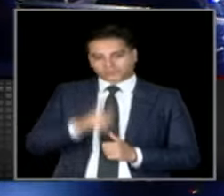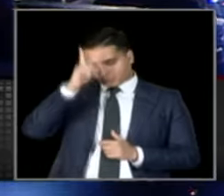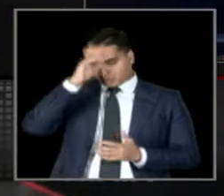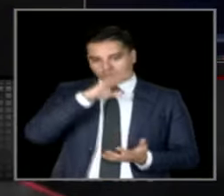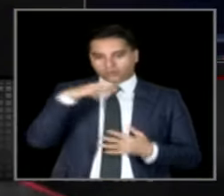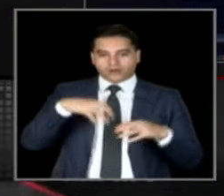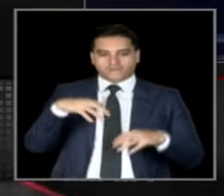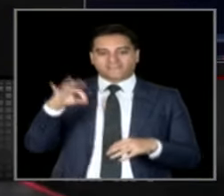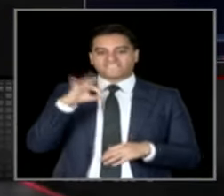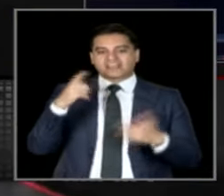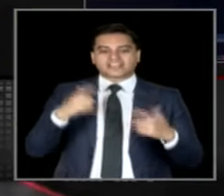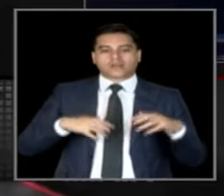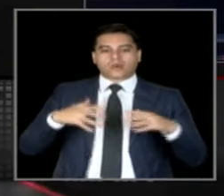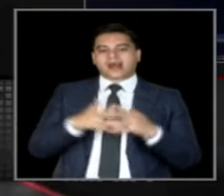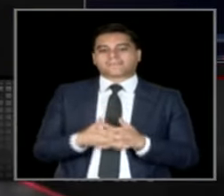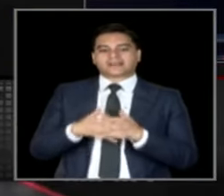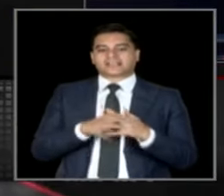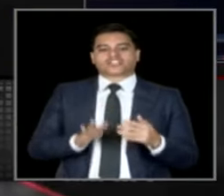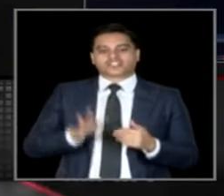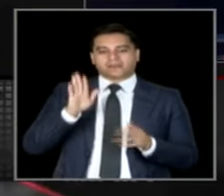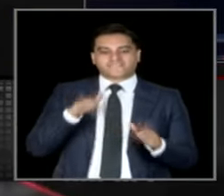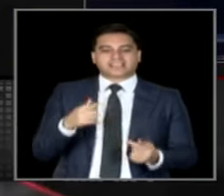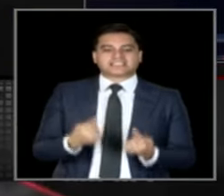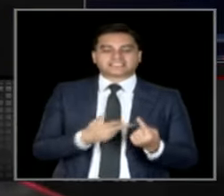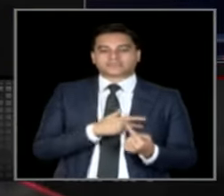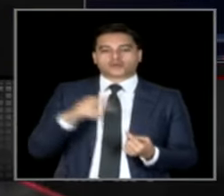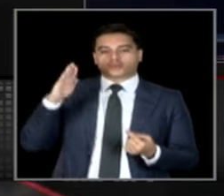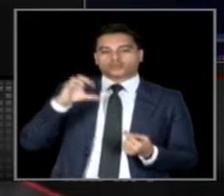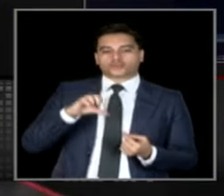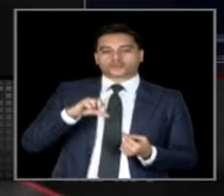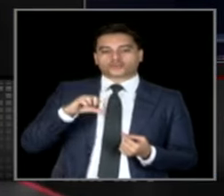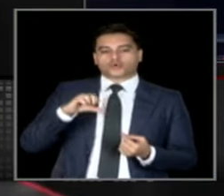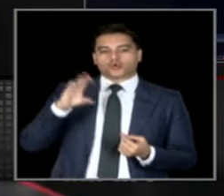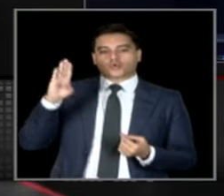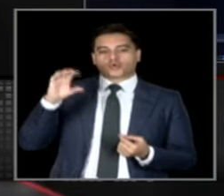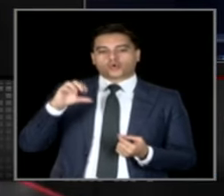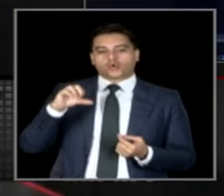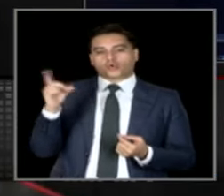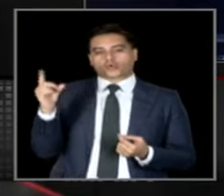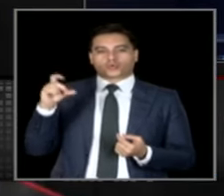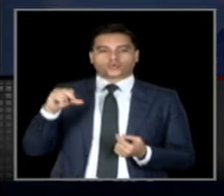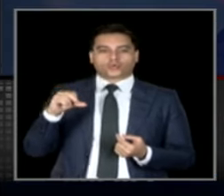جغرافيا. في أي من دول أمريكا الشمالية تقع جزيرة سوكورو؟